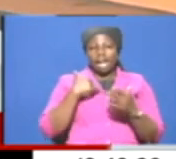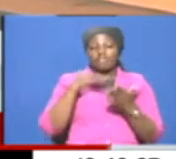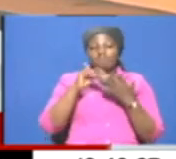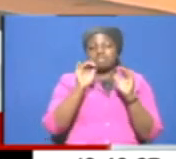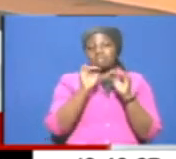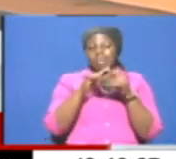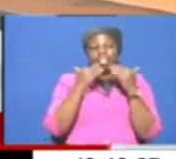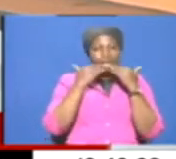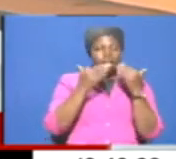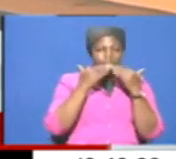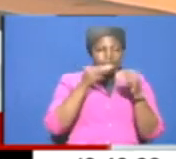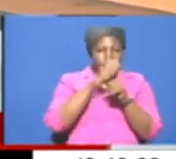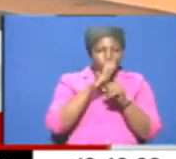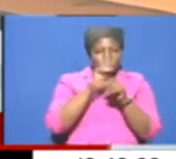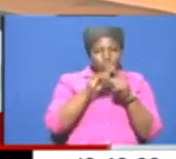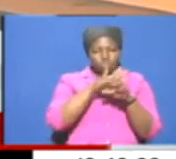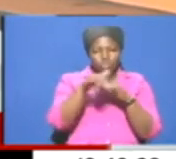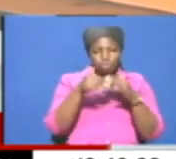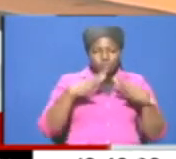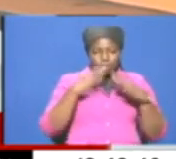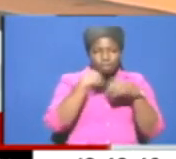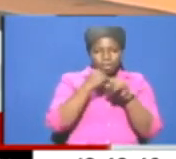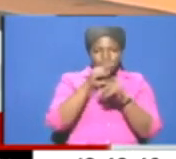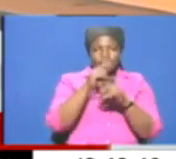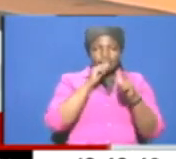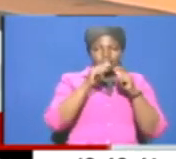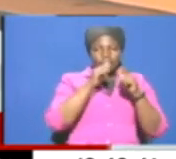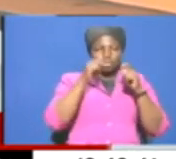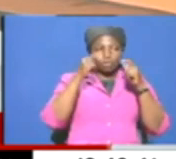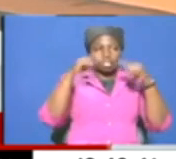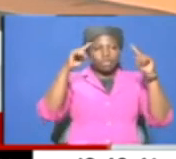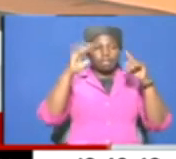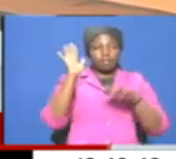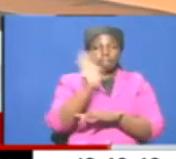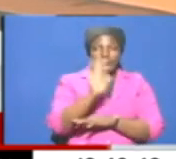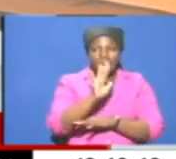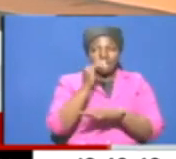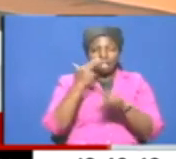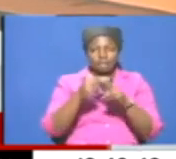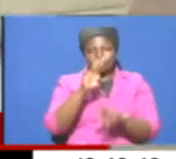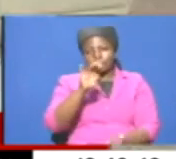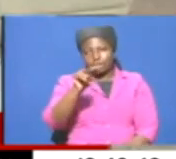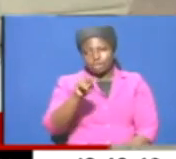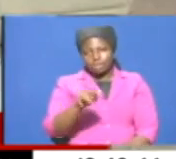kutoa shukrani jazila kwa wale wote walifanikisha mdahalo wa leo. Kwa heri, uwe na heri. Jina langu Ben Chumba.